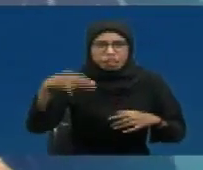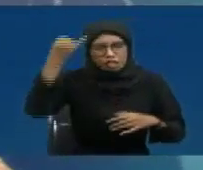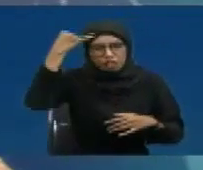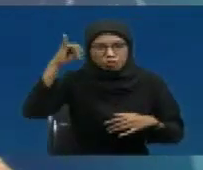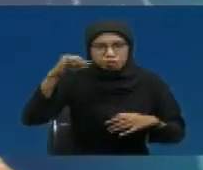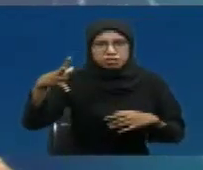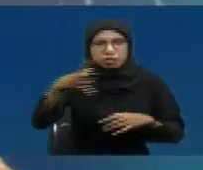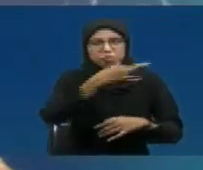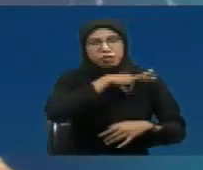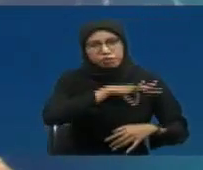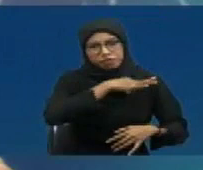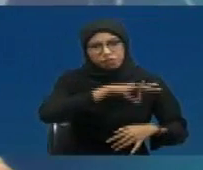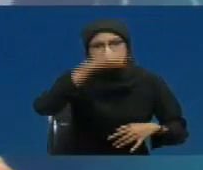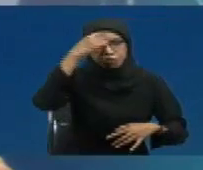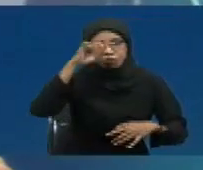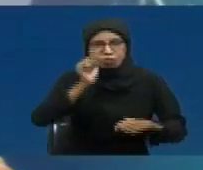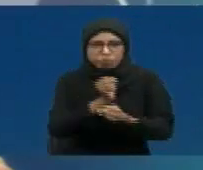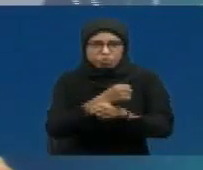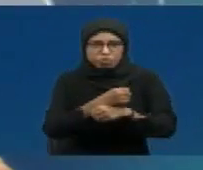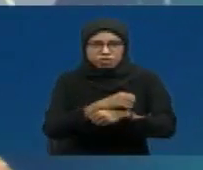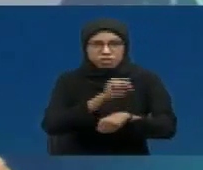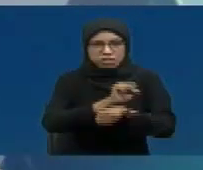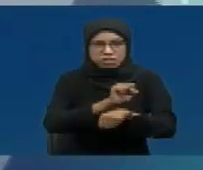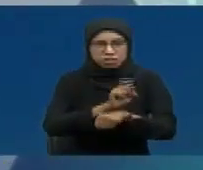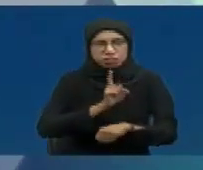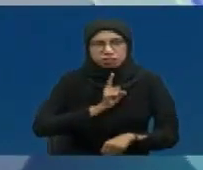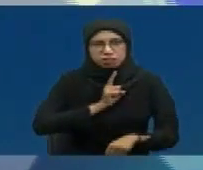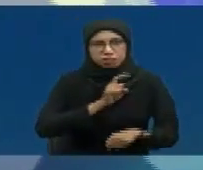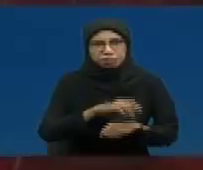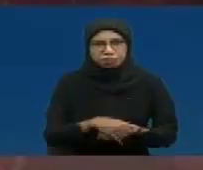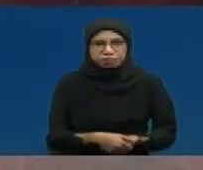dapat dimanfaatkan para peserta untuk menciptakan lapangan kerja sendiri.